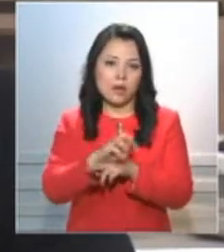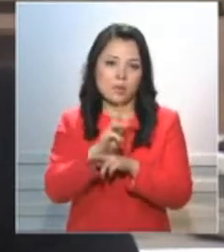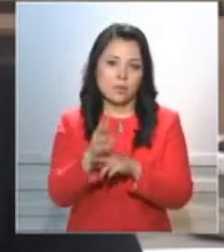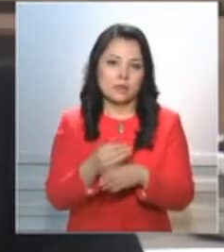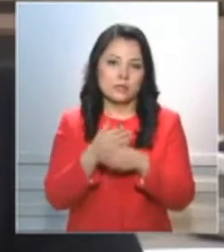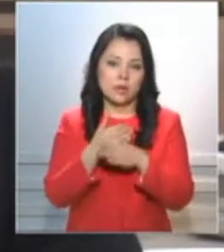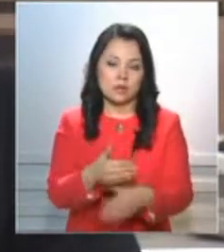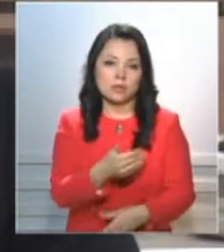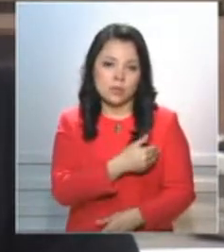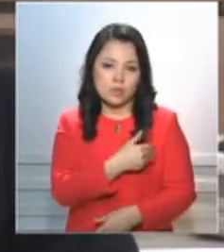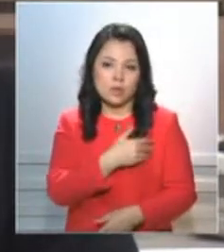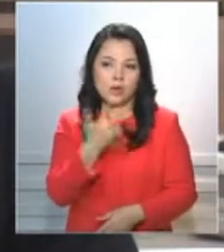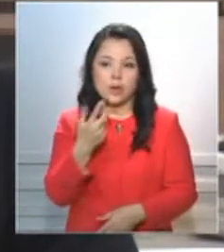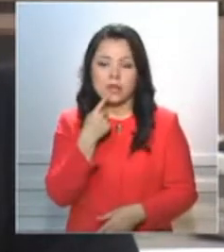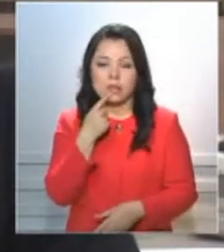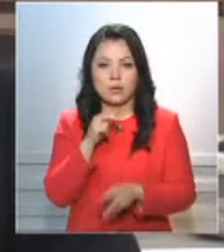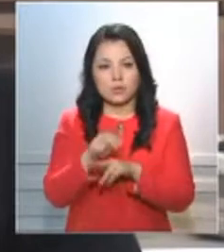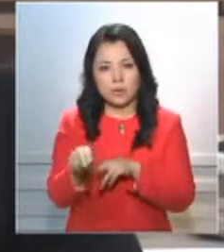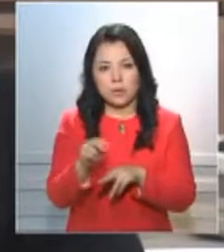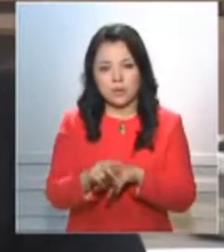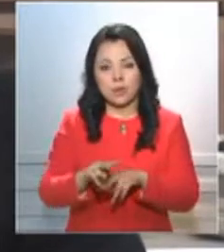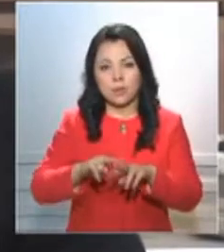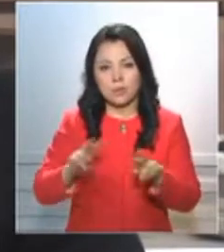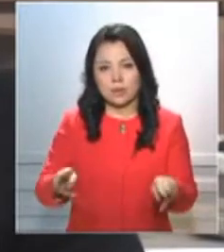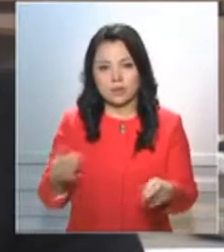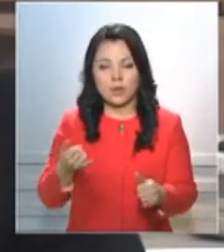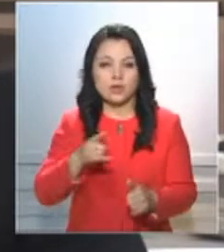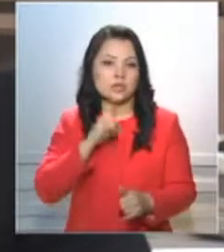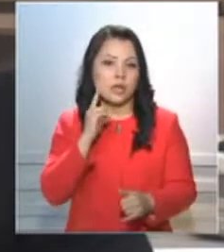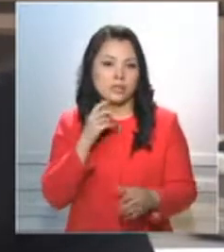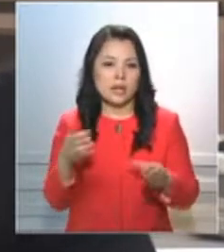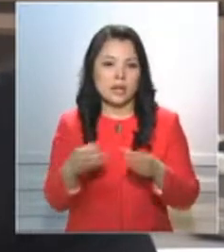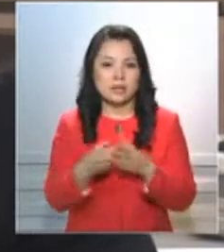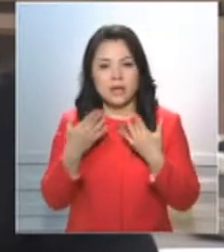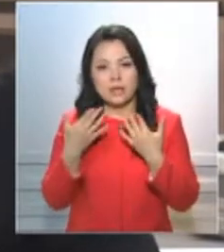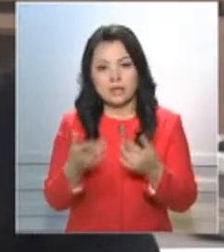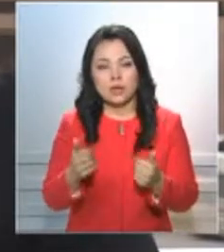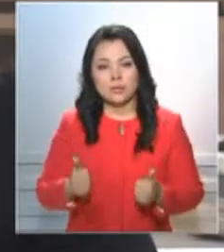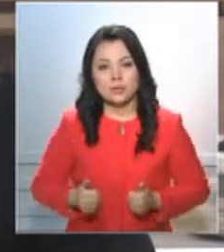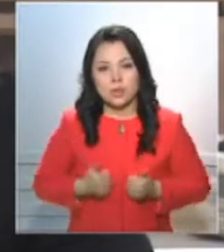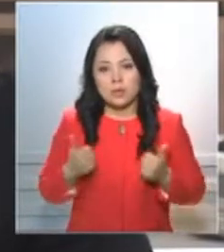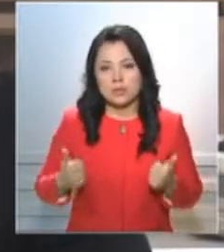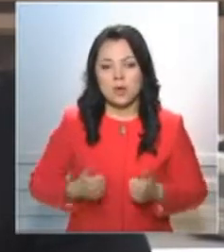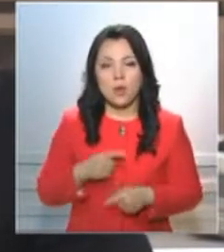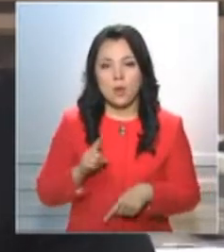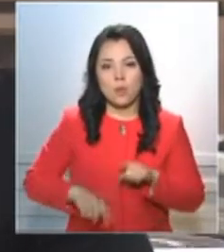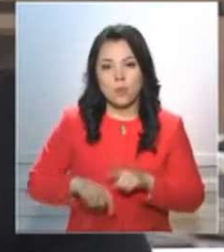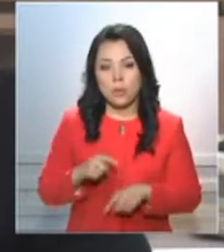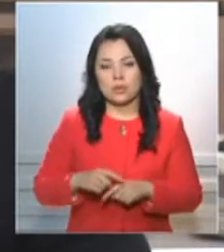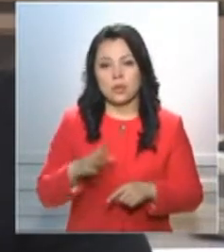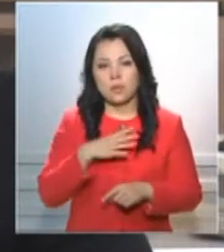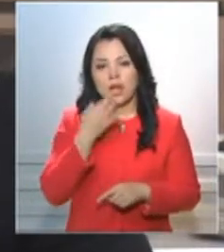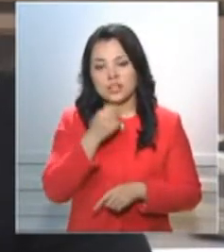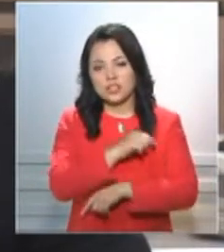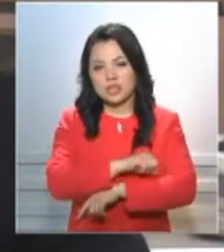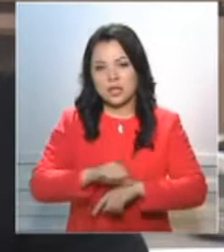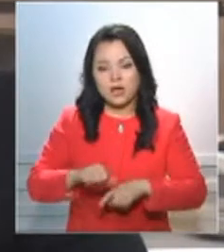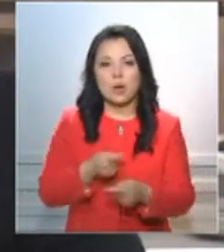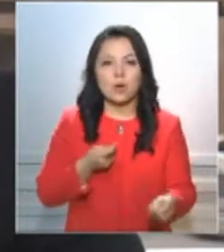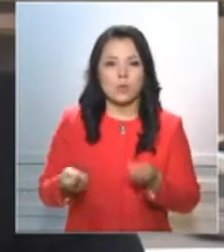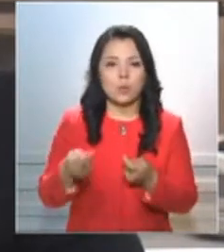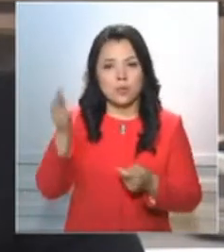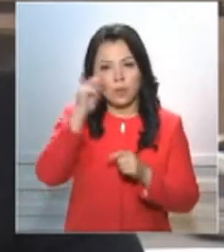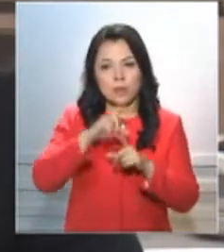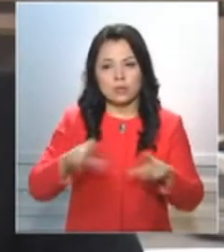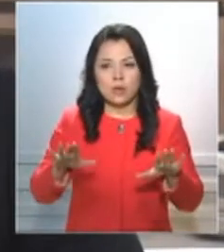ету. Үш тілде бірдей оқыту жүйесі жастардың талабын шыңдап, отандық және шетелдік жетекші